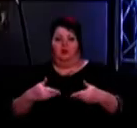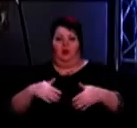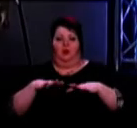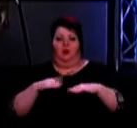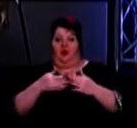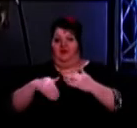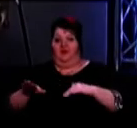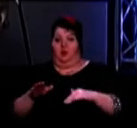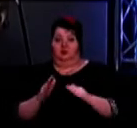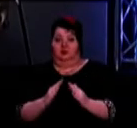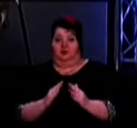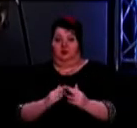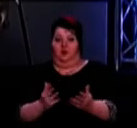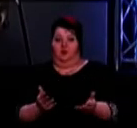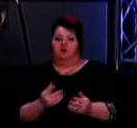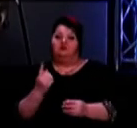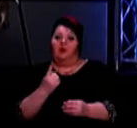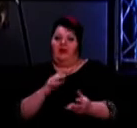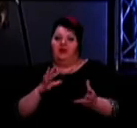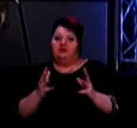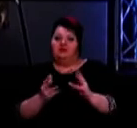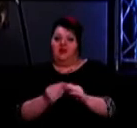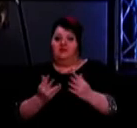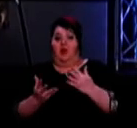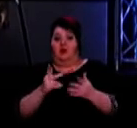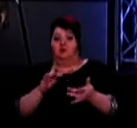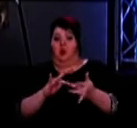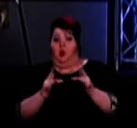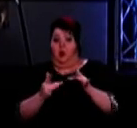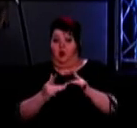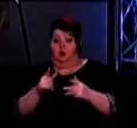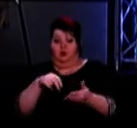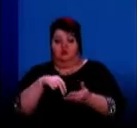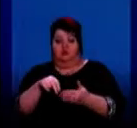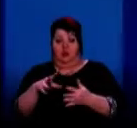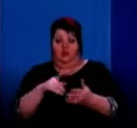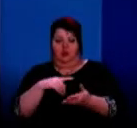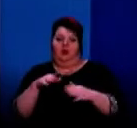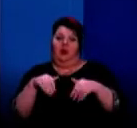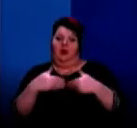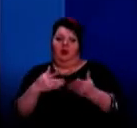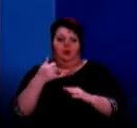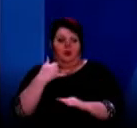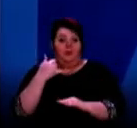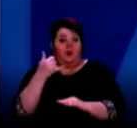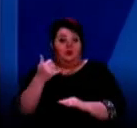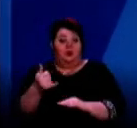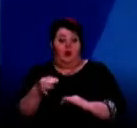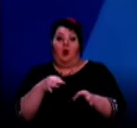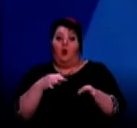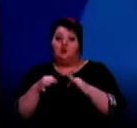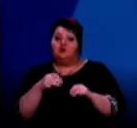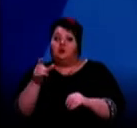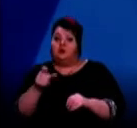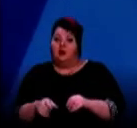дому? Перш за все, якщо це онлайн-торгівля, я б рекомендувала перетелефонувати консультанту,